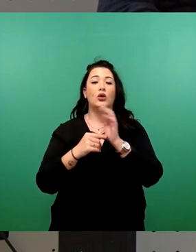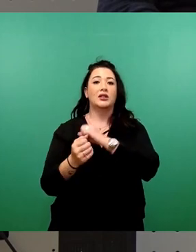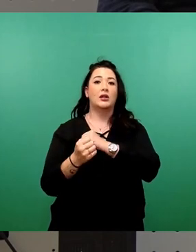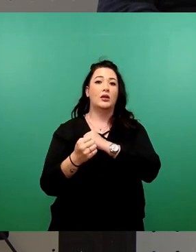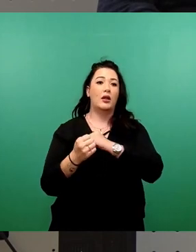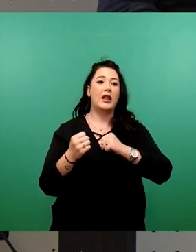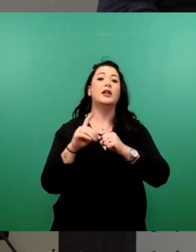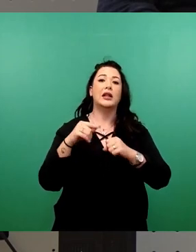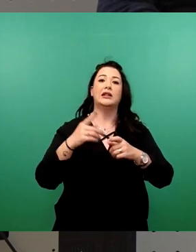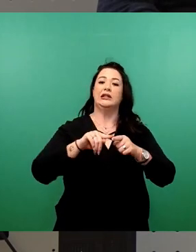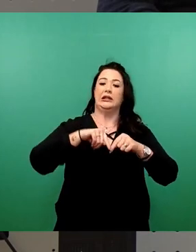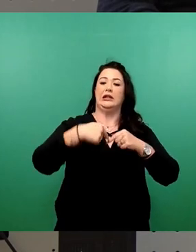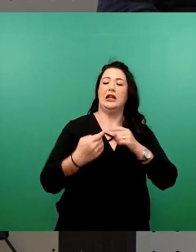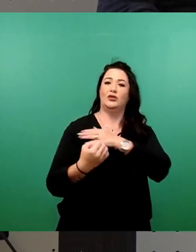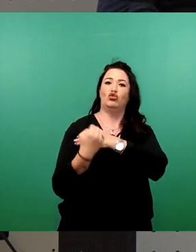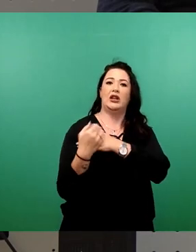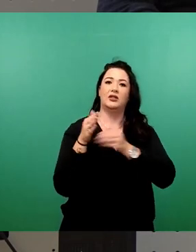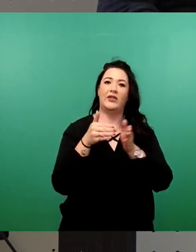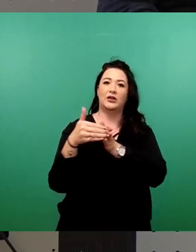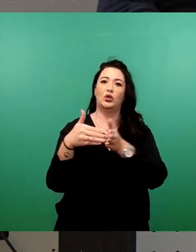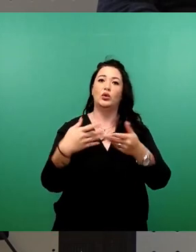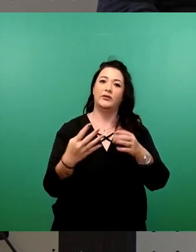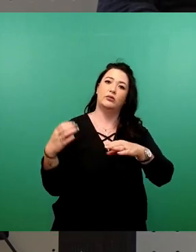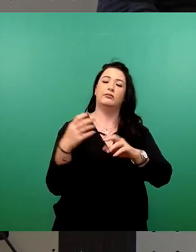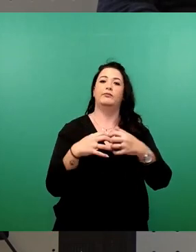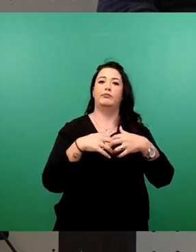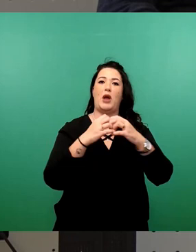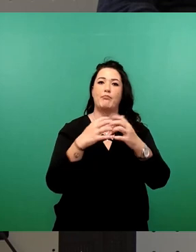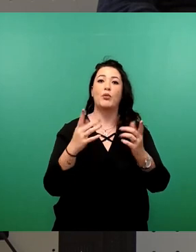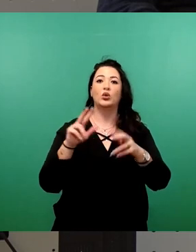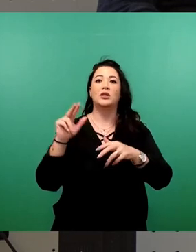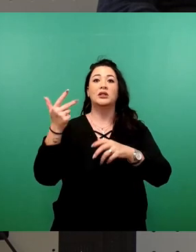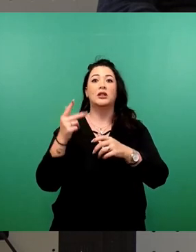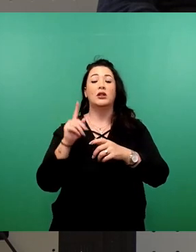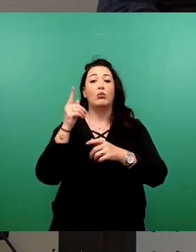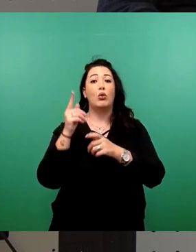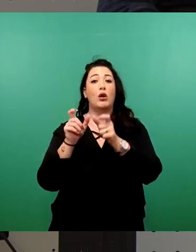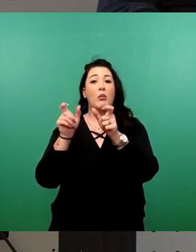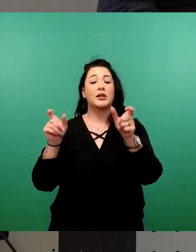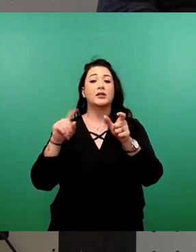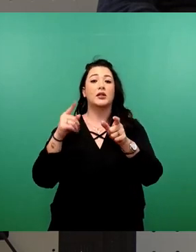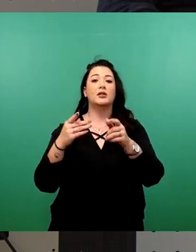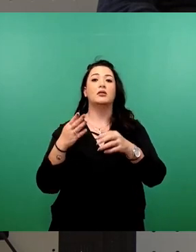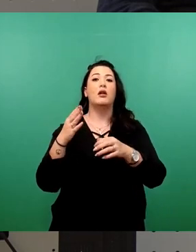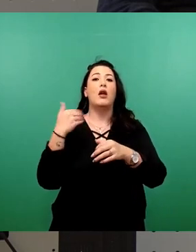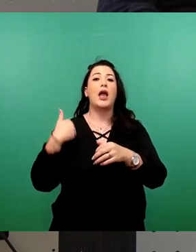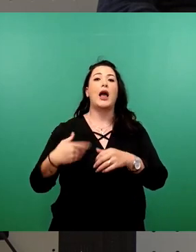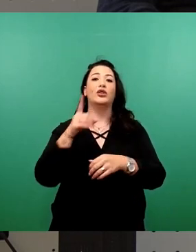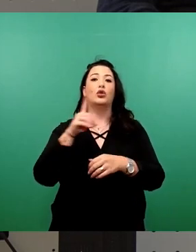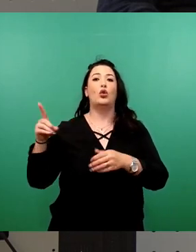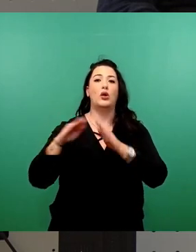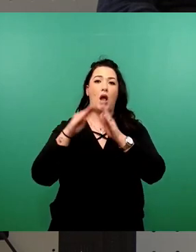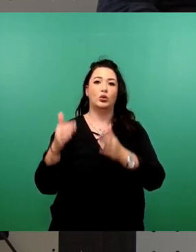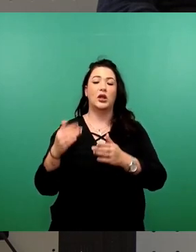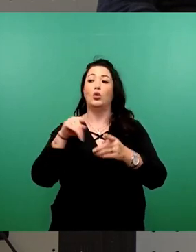Fraktion ist. Und zum dritten Bürgermeister Herrn Bürgermeister Jan Donhauser zu wählen. Und die anderen Positionen bleiben so